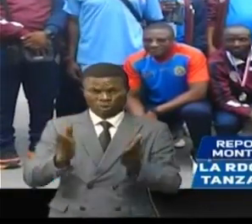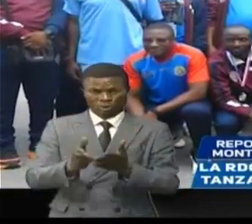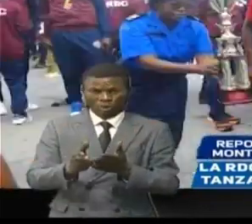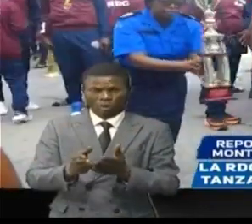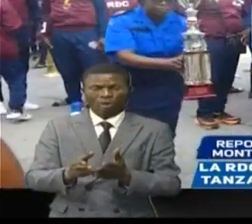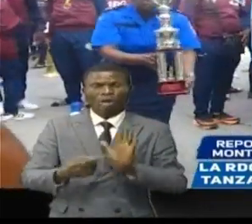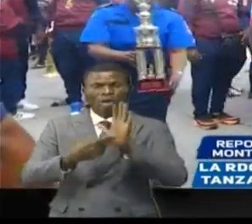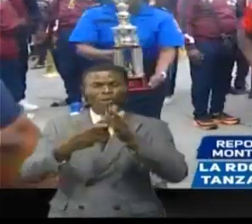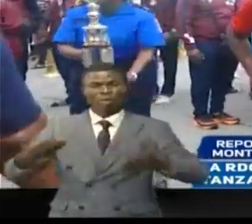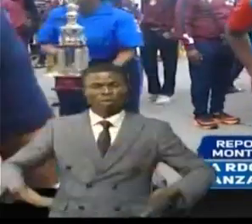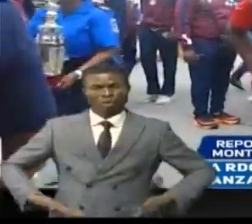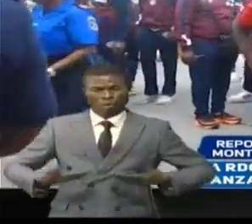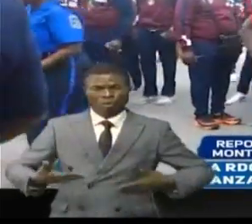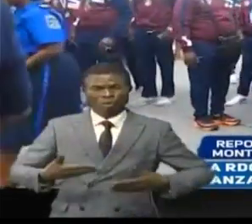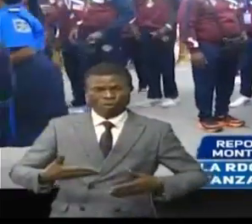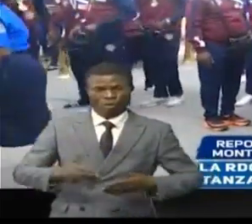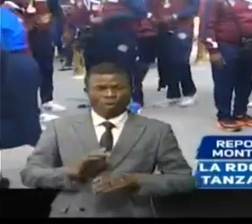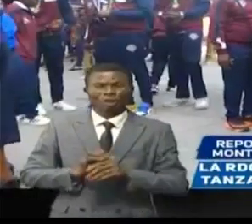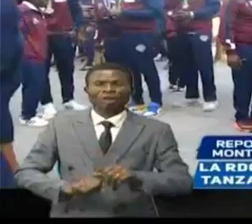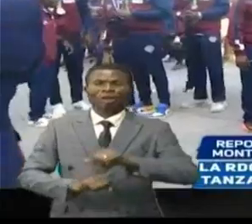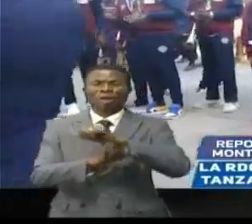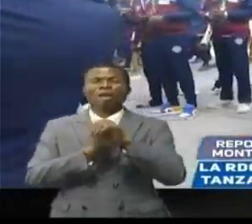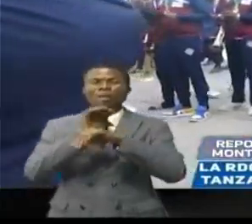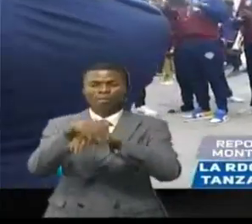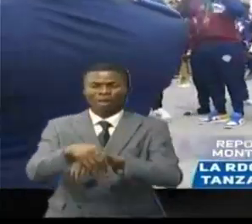leur joie d'y avoir participé.